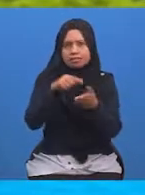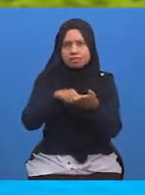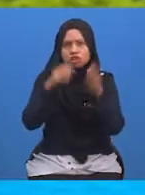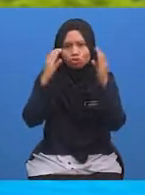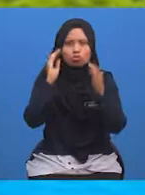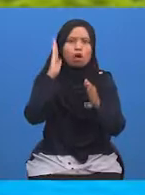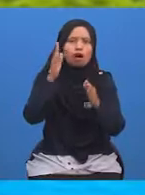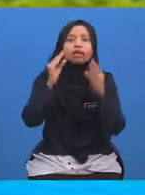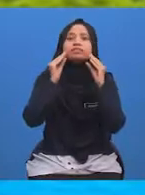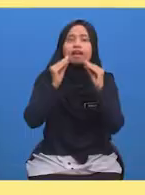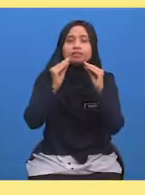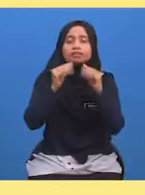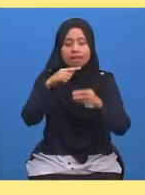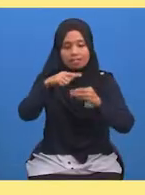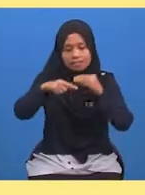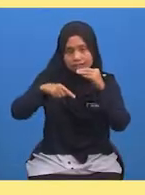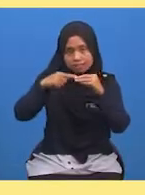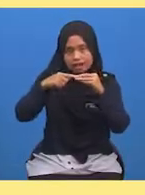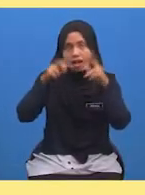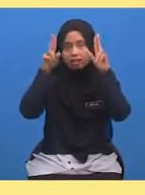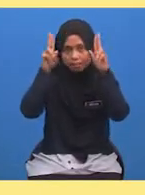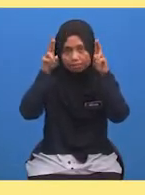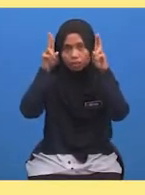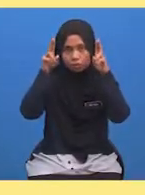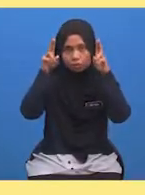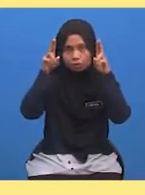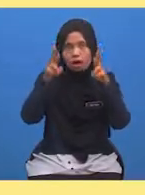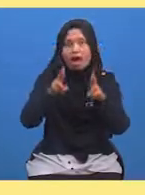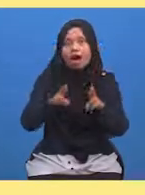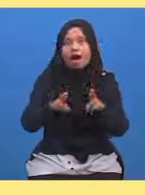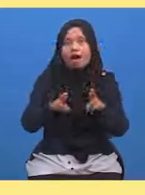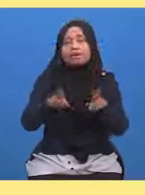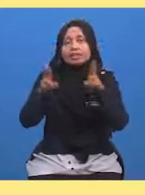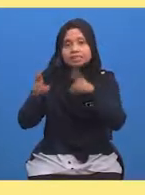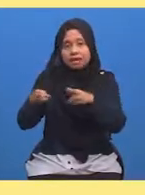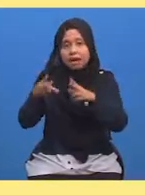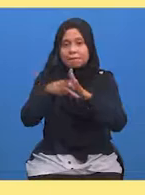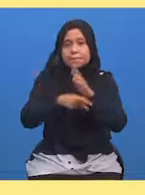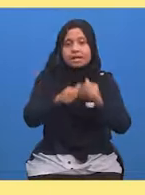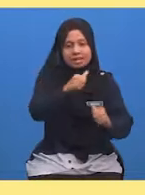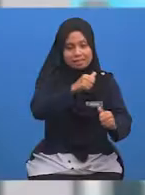akan mengajar tentang tajuk Rancangan Perniagaan.